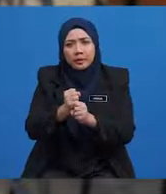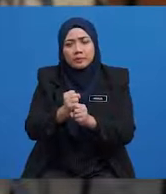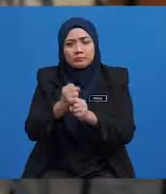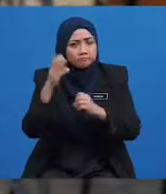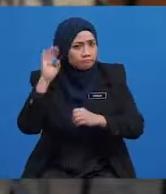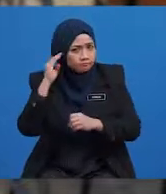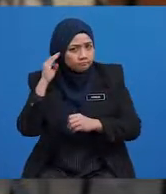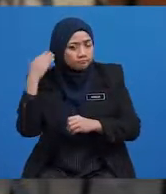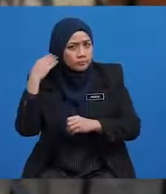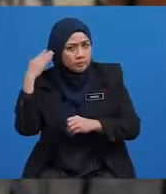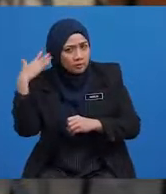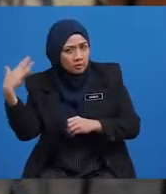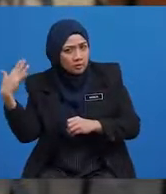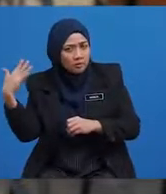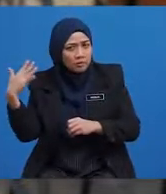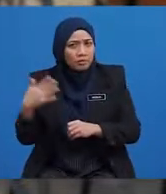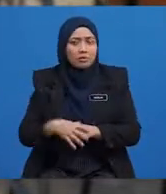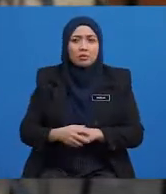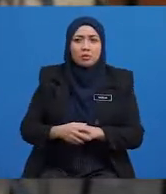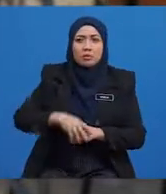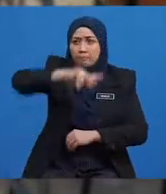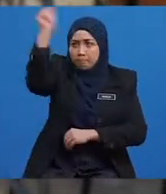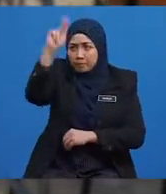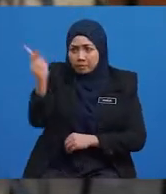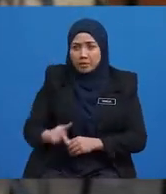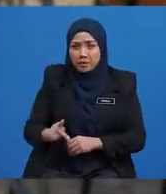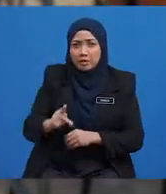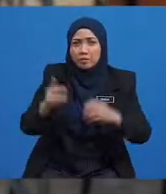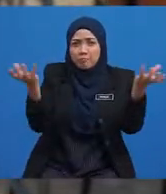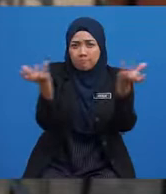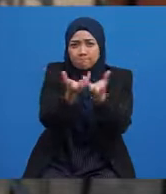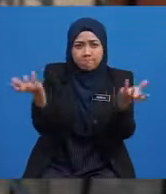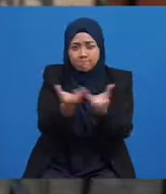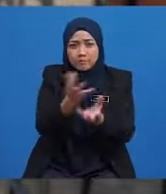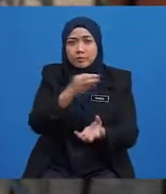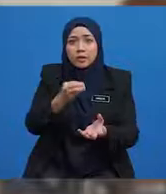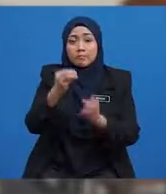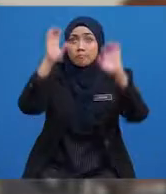petir, angin kuat, bunyi geruh dan awan hitam.